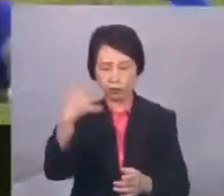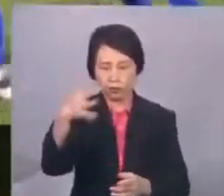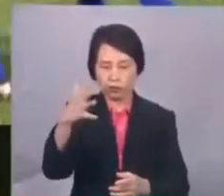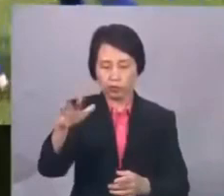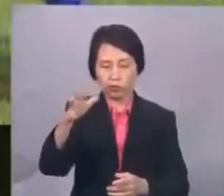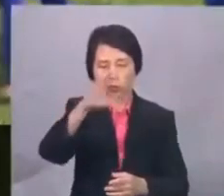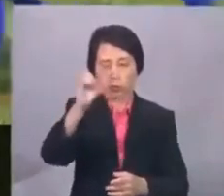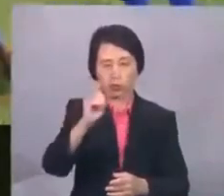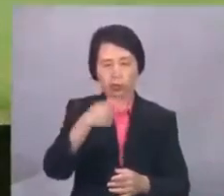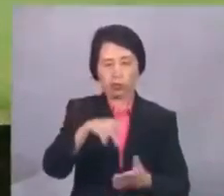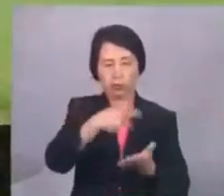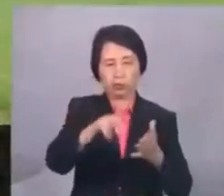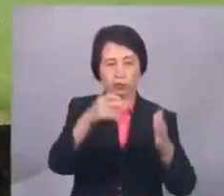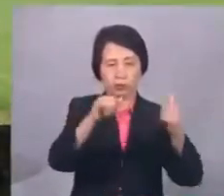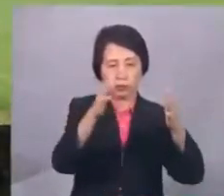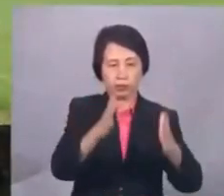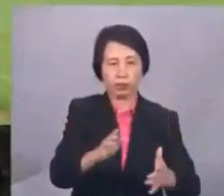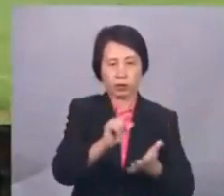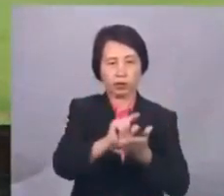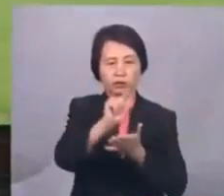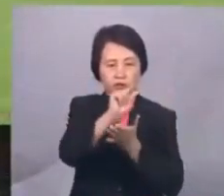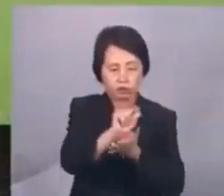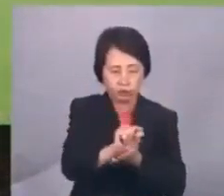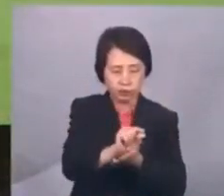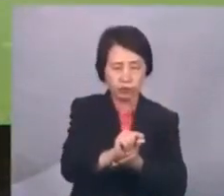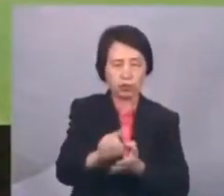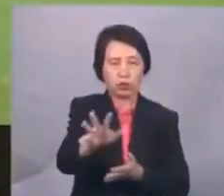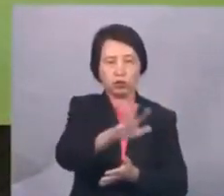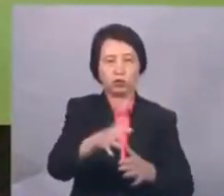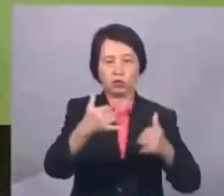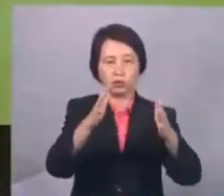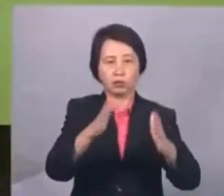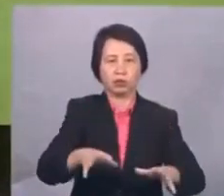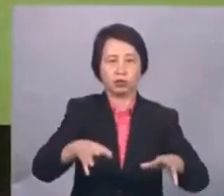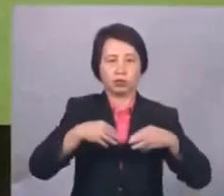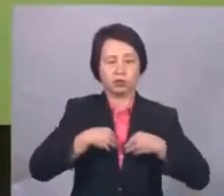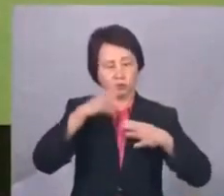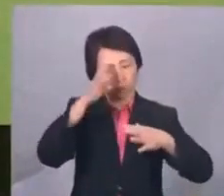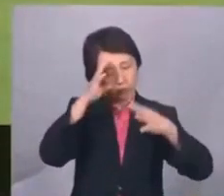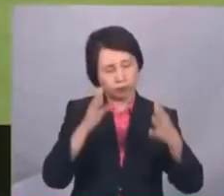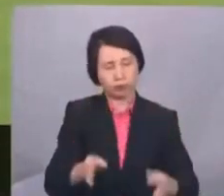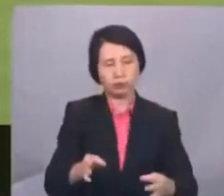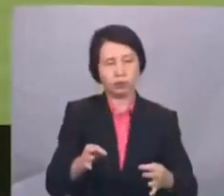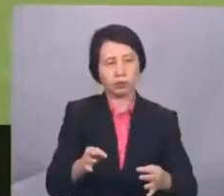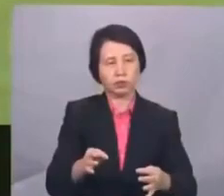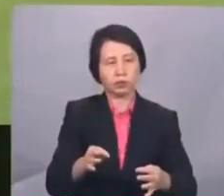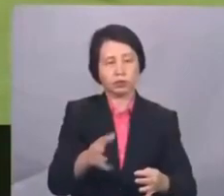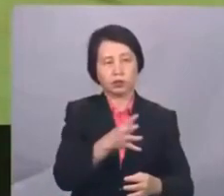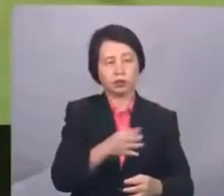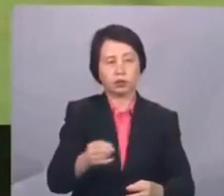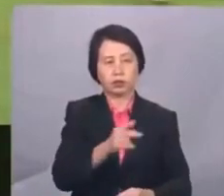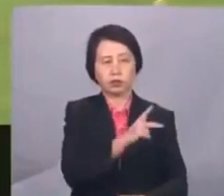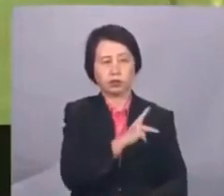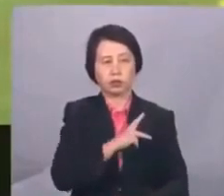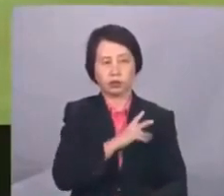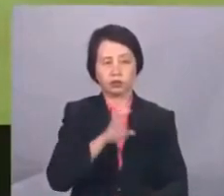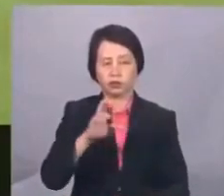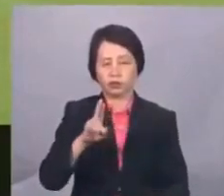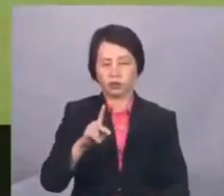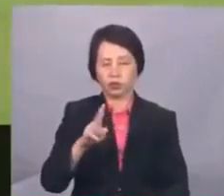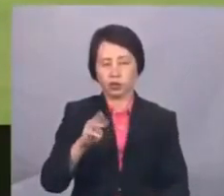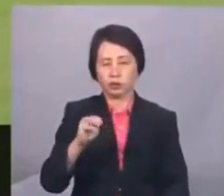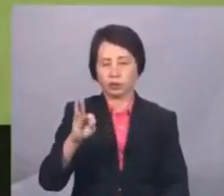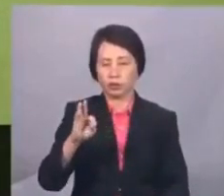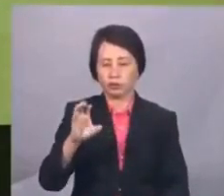15 peratus kepada pemain-pemain yang bergaji rendah rata-rata pemain menerima keputusan tersebut dapat itu ketupat suka yuk